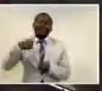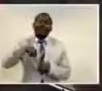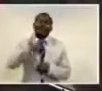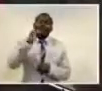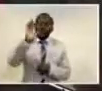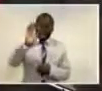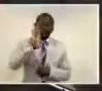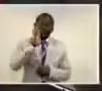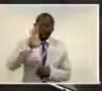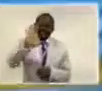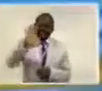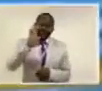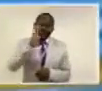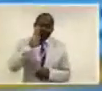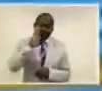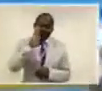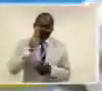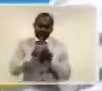zabizira bihorewe.